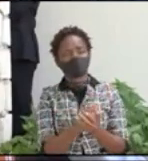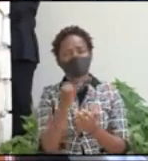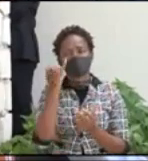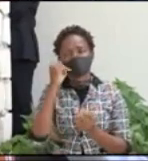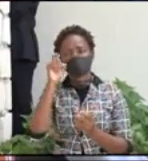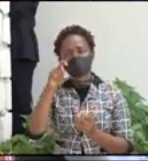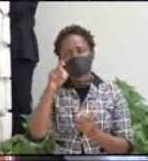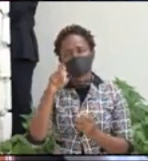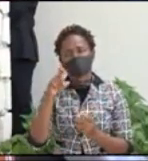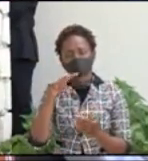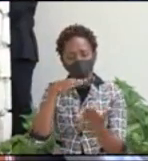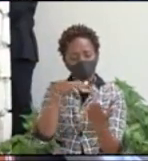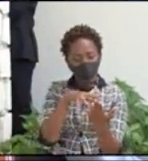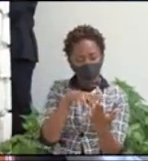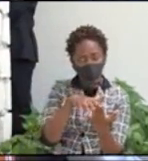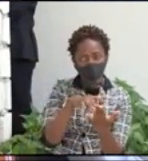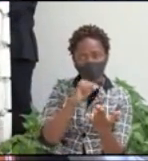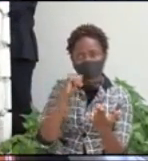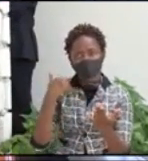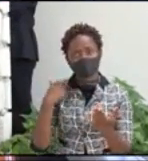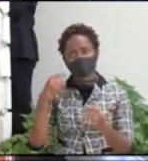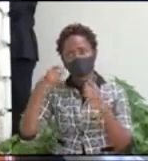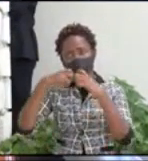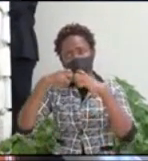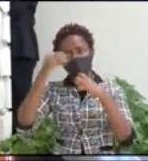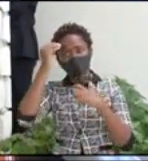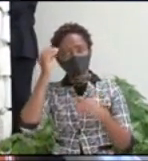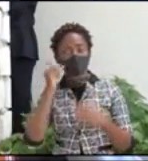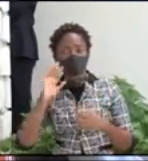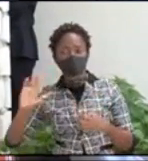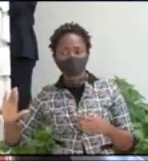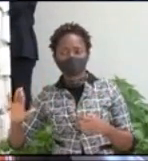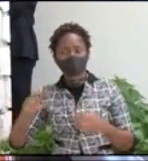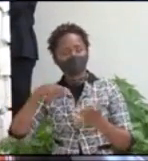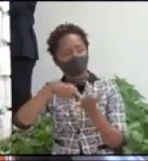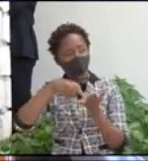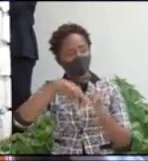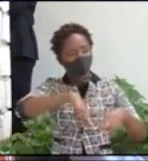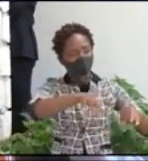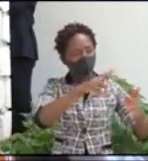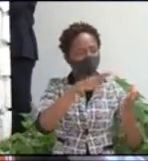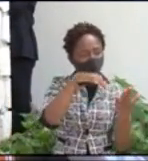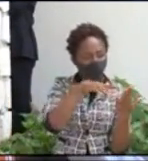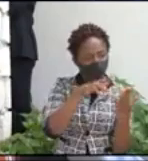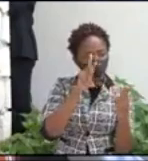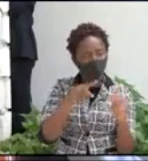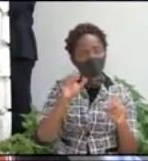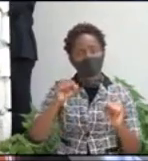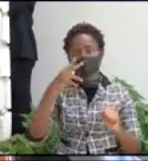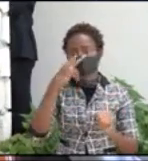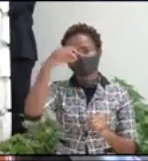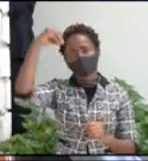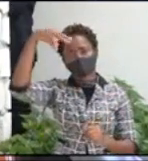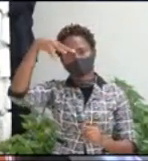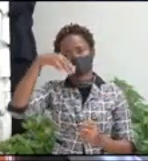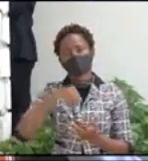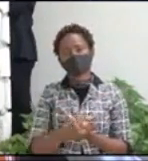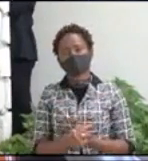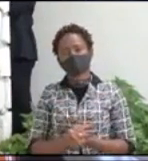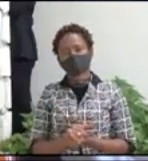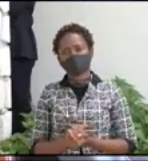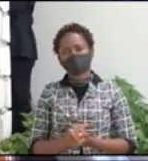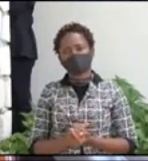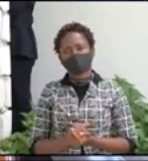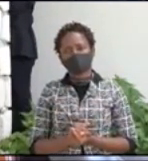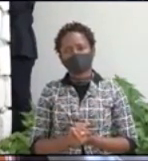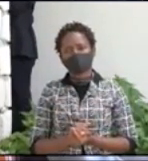tout monde a besoin, aller étudier le bail courant la caille, il va camper dehors aller étudier et puis mon yo ka lumière. On pas ka comprendre lumière ta tout